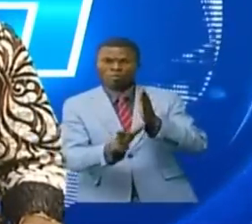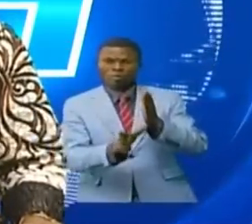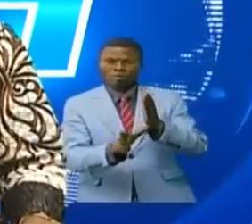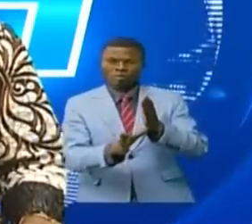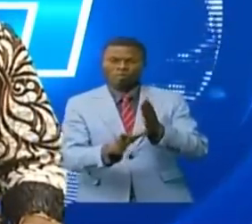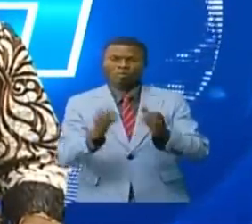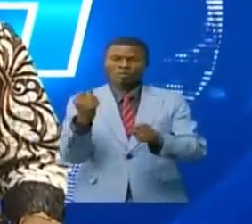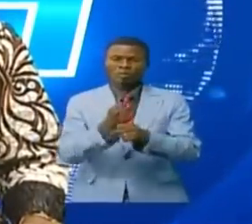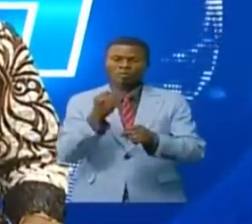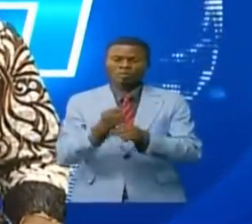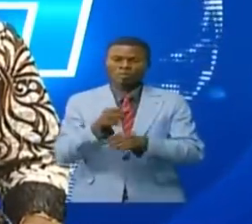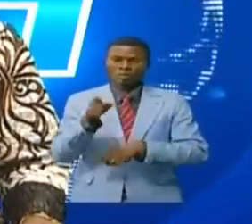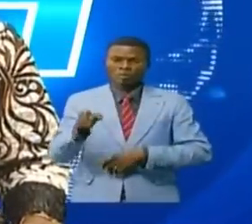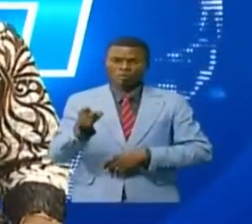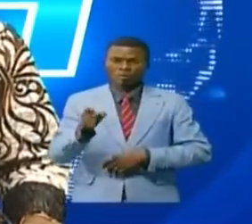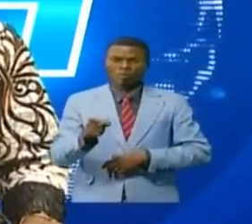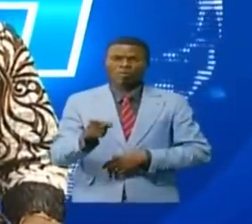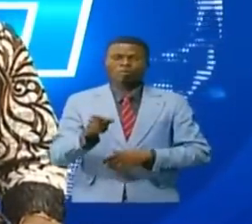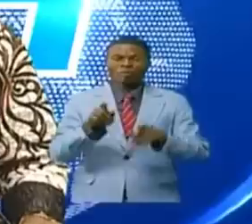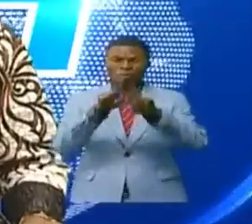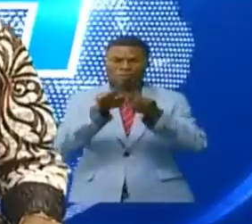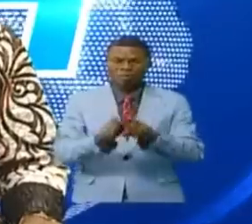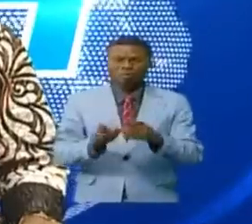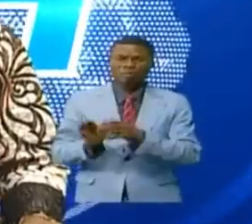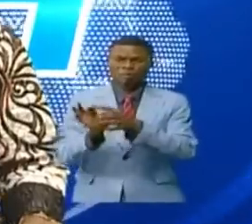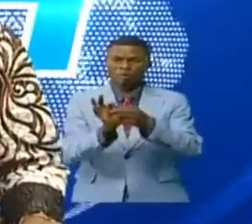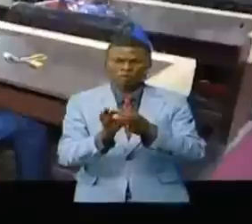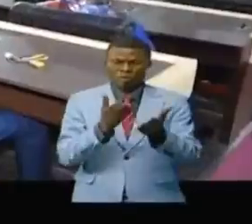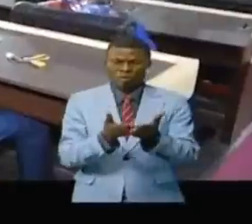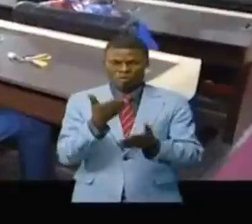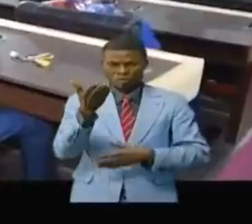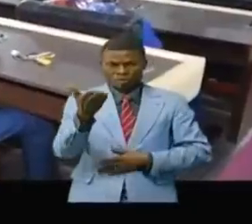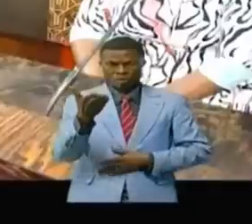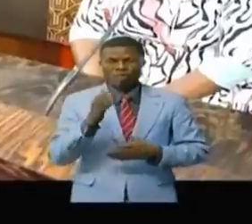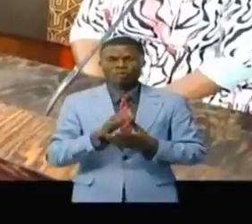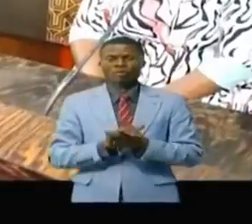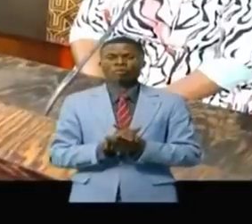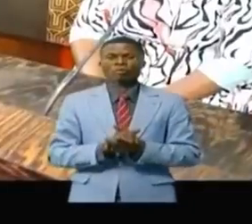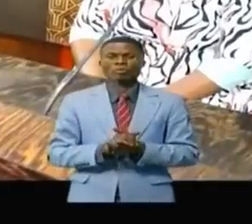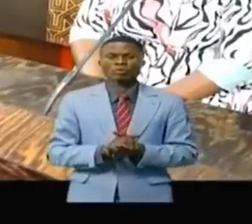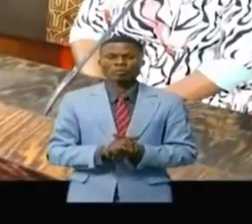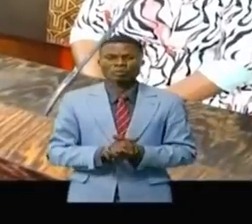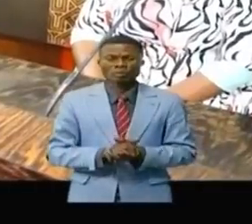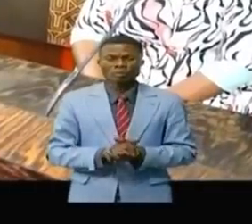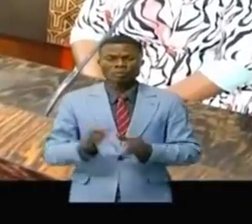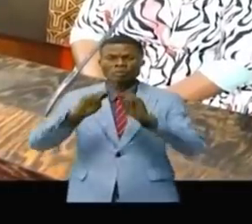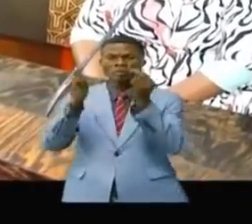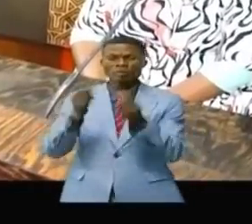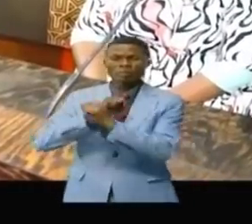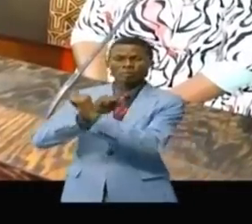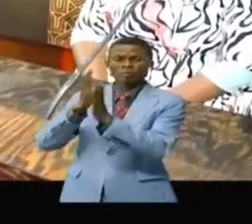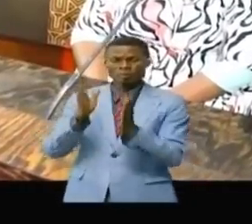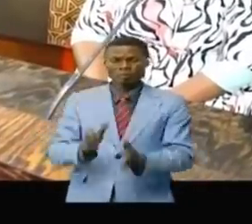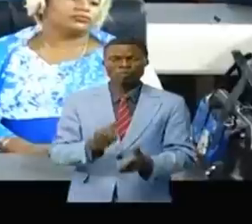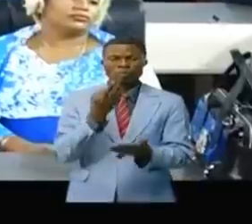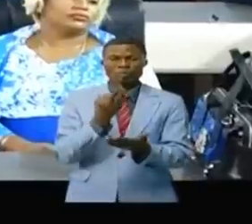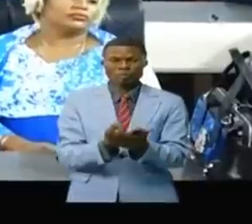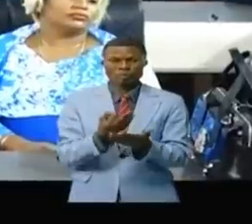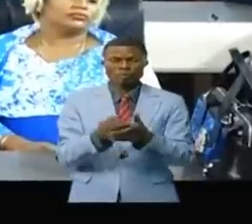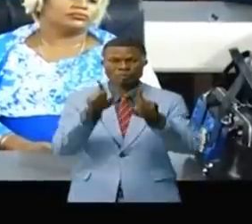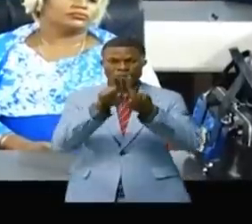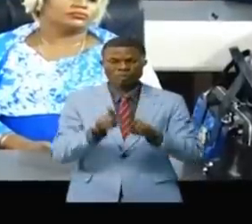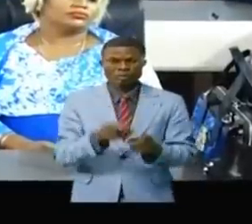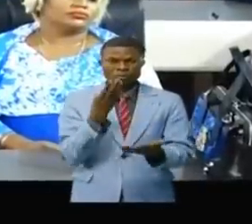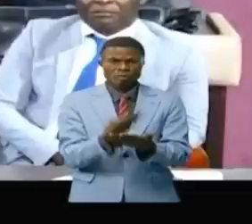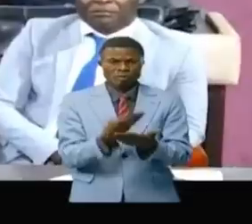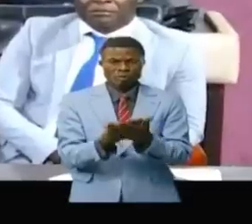emplois de l'encommandement, d'encadrement et de coordination. C'est un vif regret que l'intersyndicale des finances et du budget